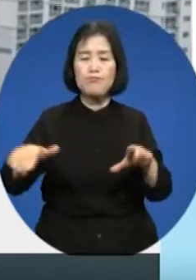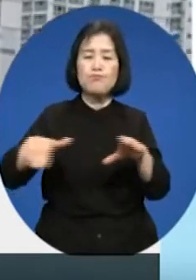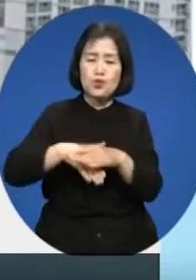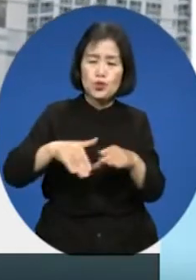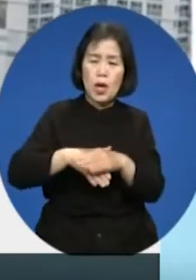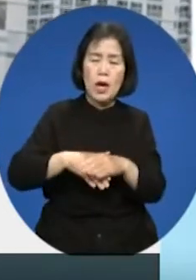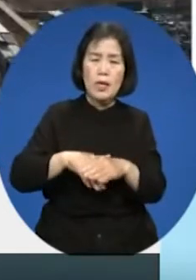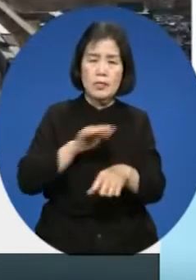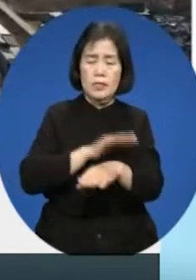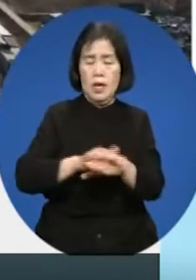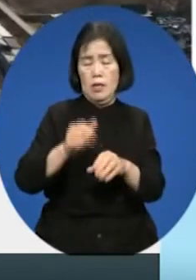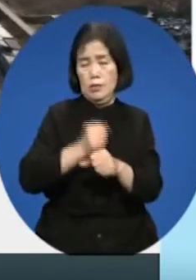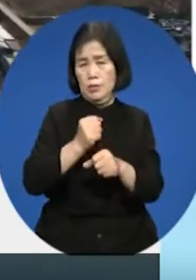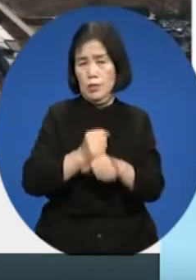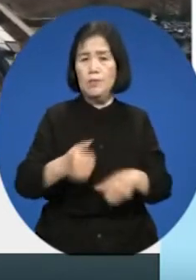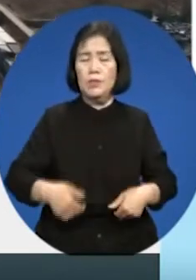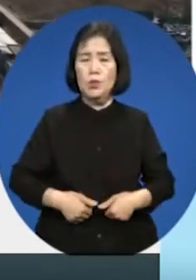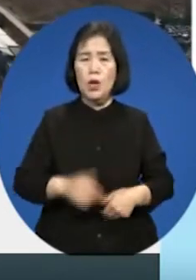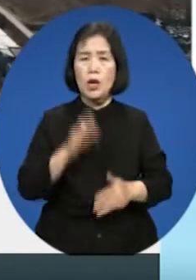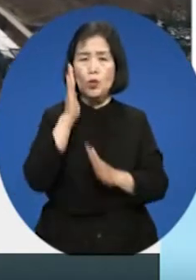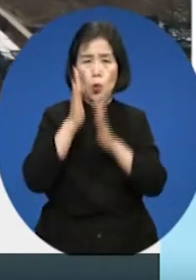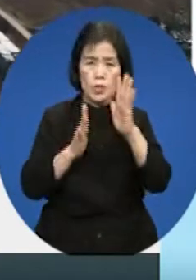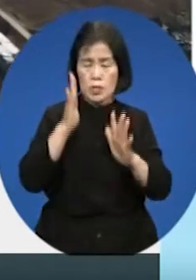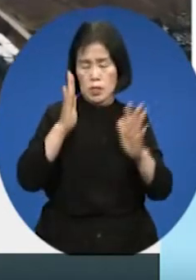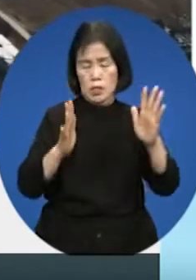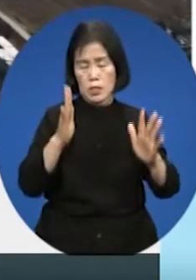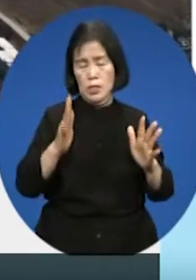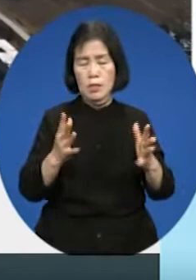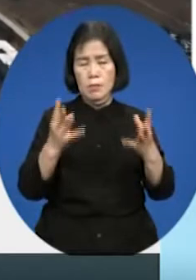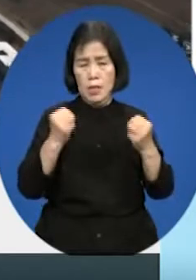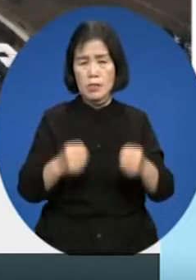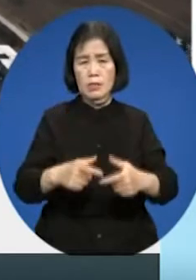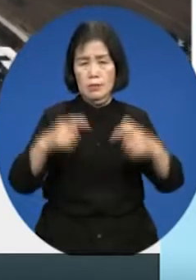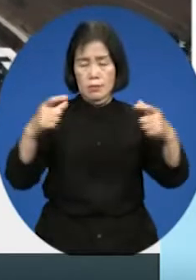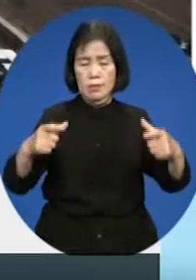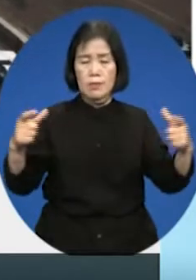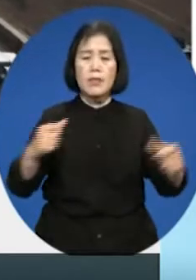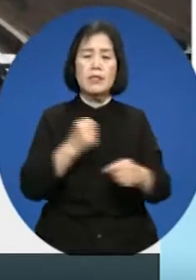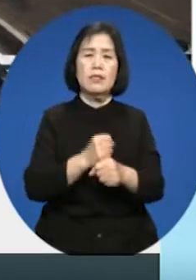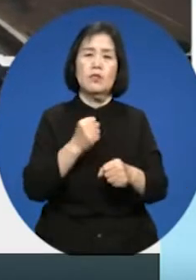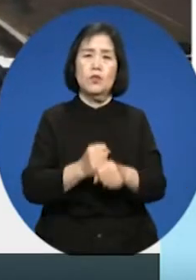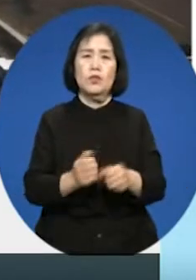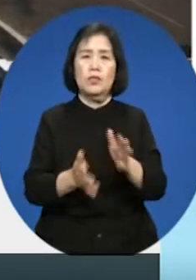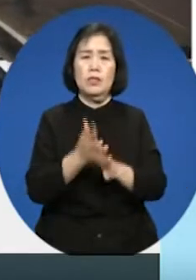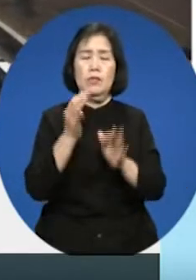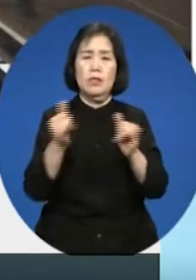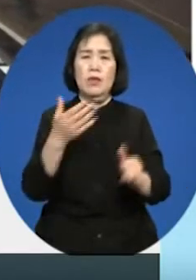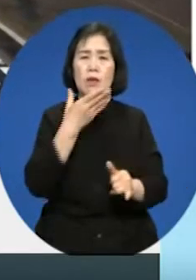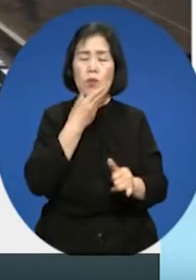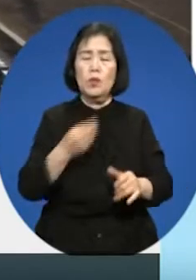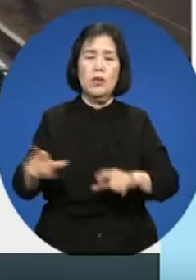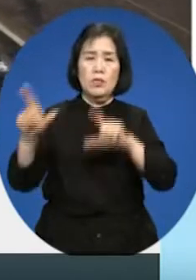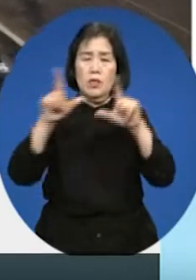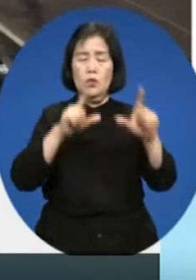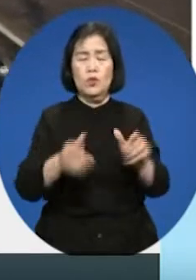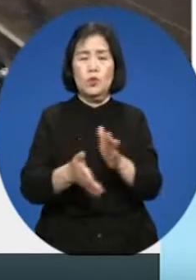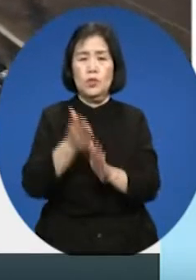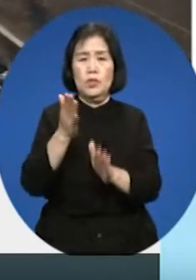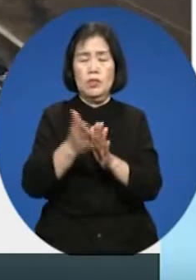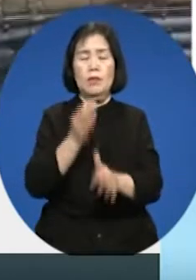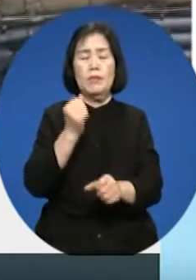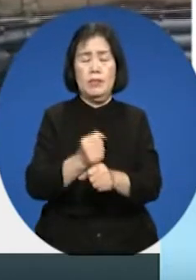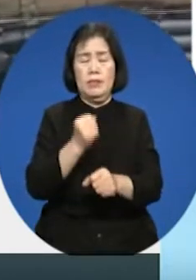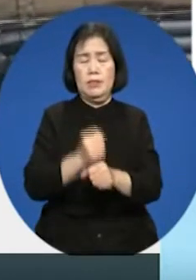게 필요하거든요. 최대한의 녹지 공간을 확보해서 시민들이 정말 행복하게 살 수 있는 도시를 만들어